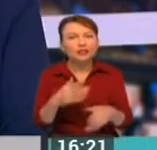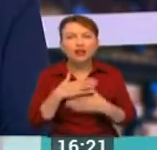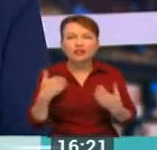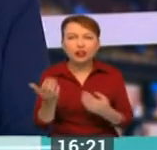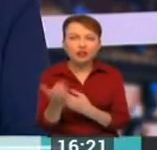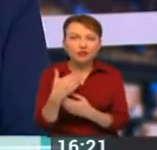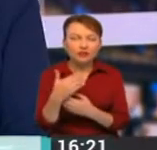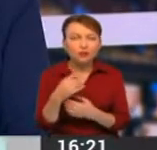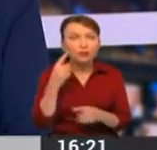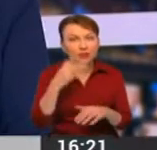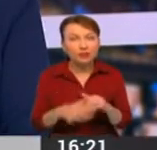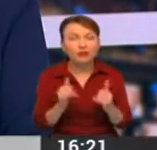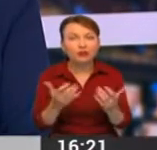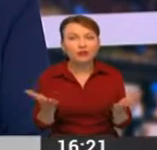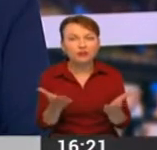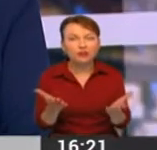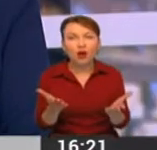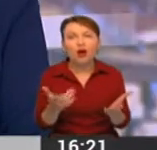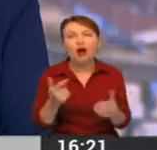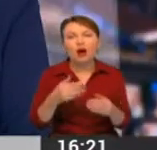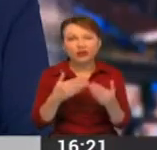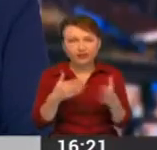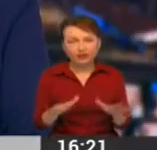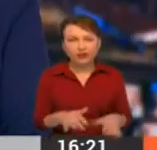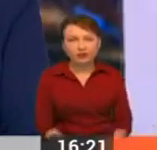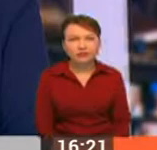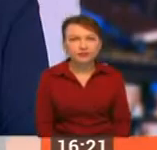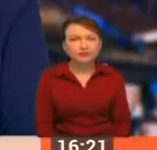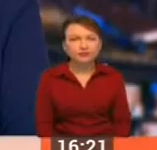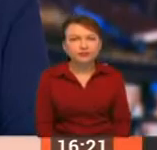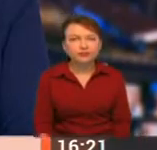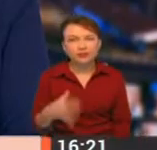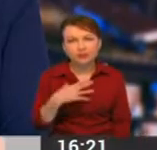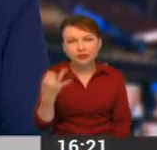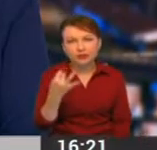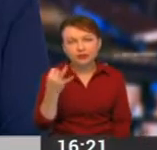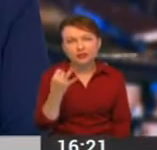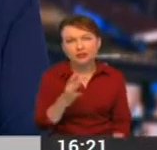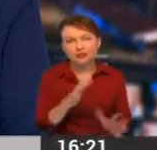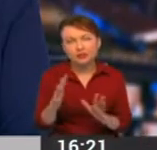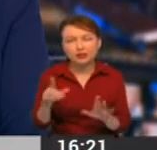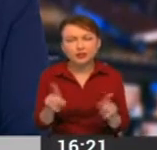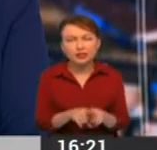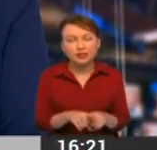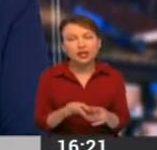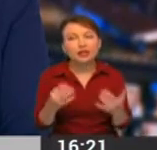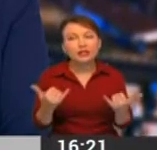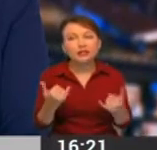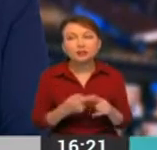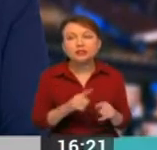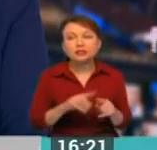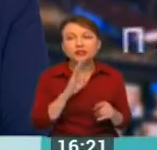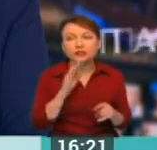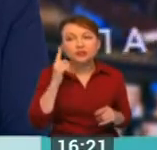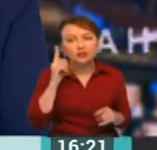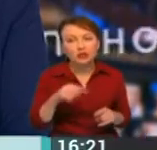когда понимали, для чего это, то открывали. И когда увидели результат. Да. Были интересные очень моменты вот такие. И теперь эти девочки, они